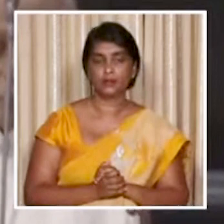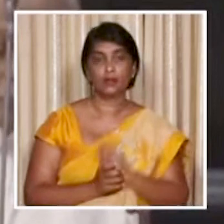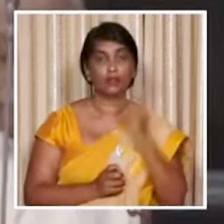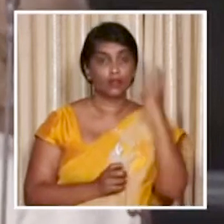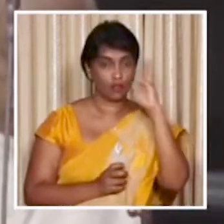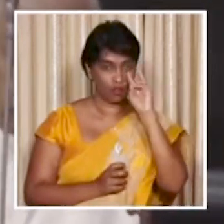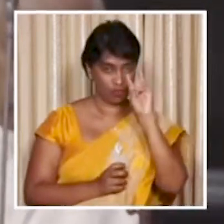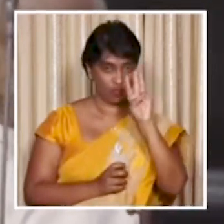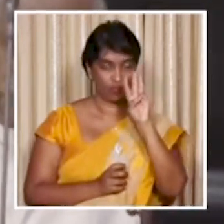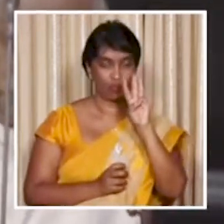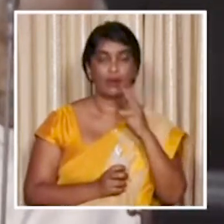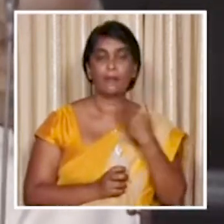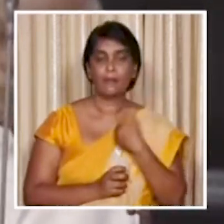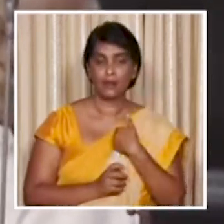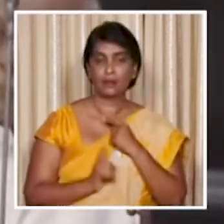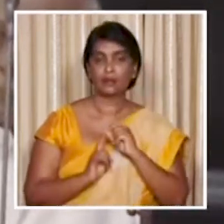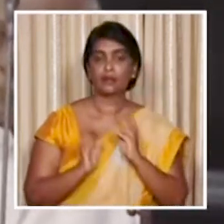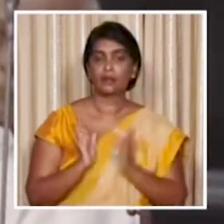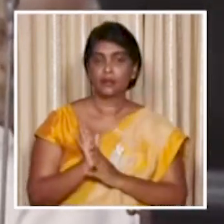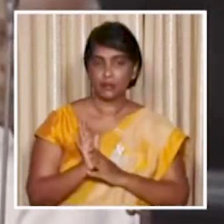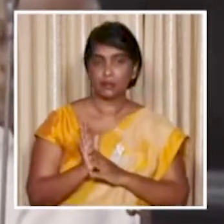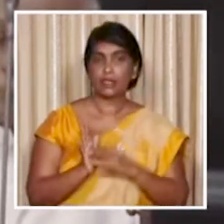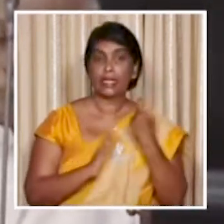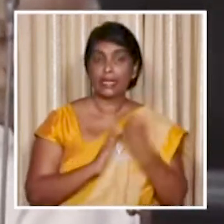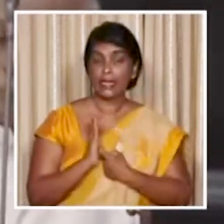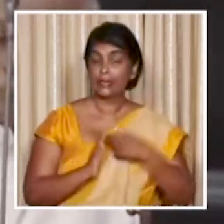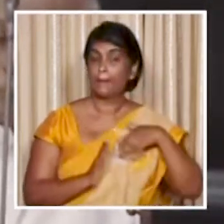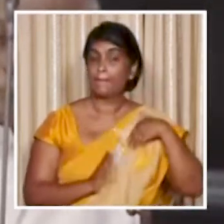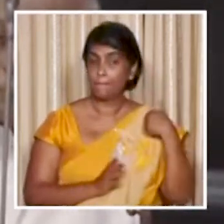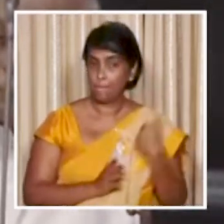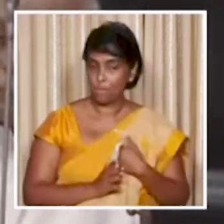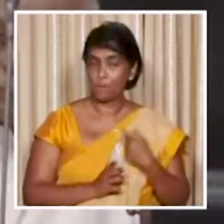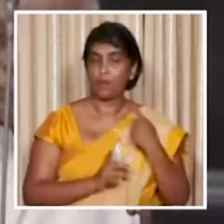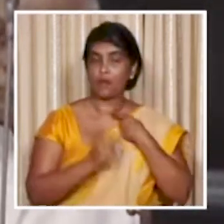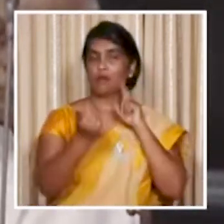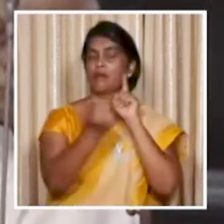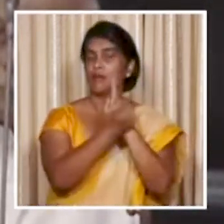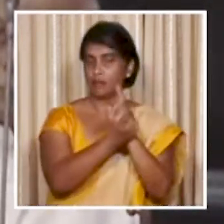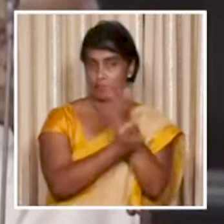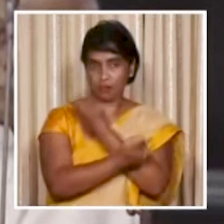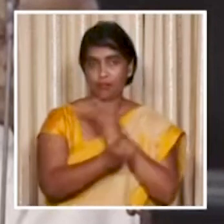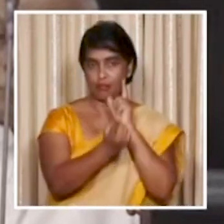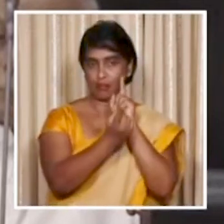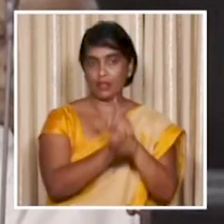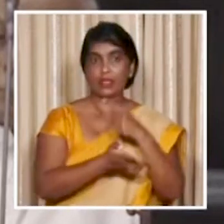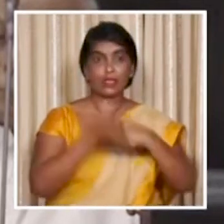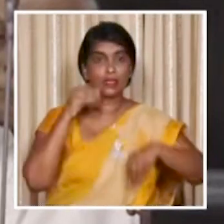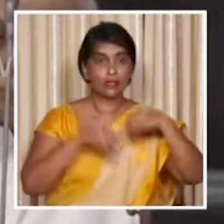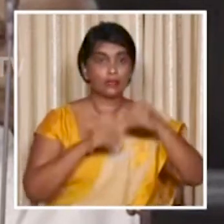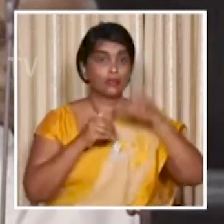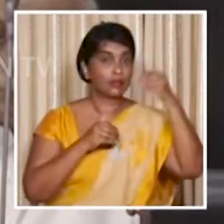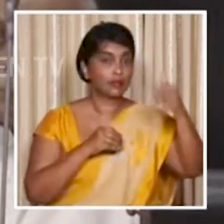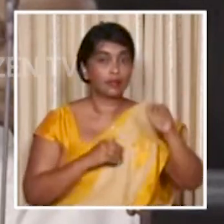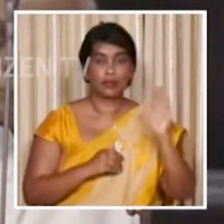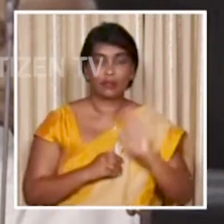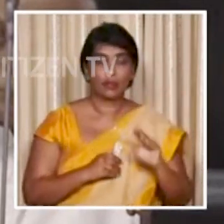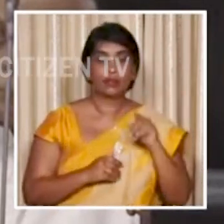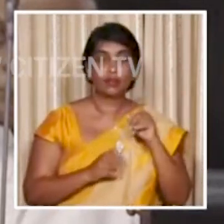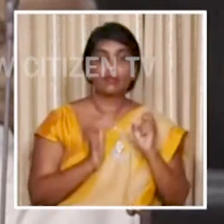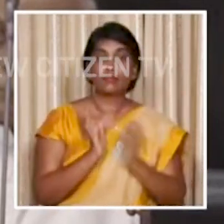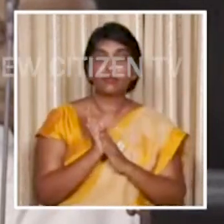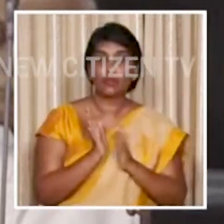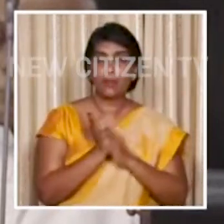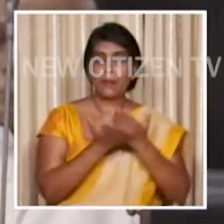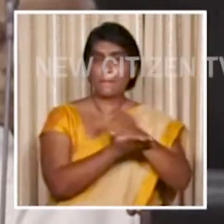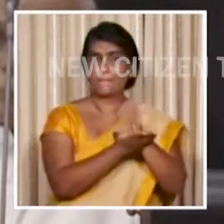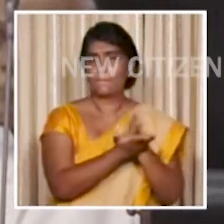3:00 මමත් අගමැතිතුමත් නීතිපතිතුමත් මේ අය මුණ ගැහුණා. ඒ මුණ ගැහුණේ ඡන්ද කල් දාන එක නෙමෙයි මේ කොමිසම